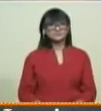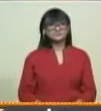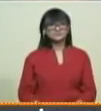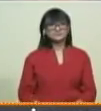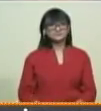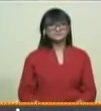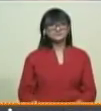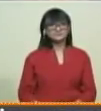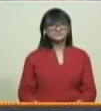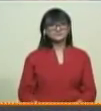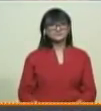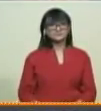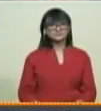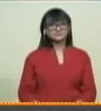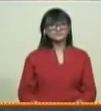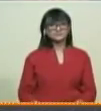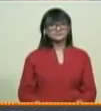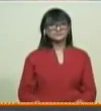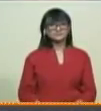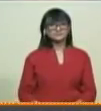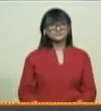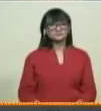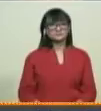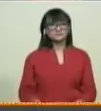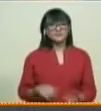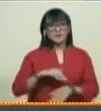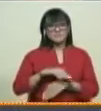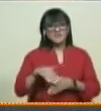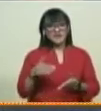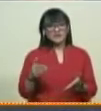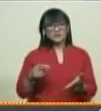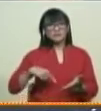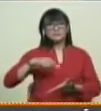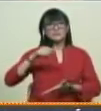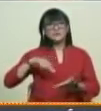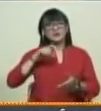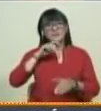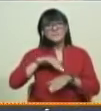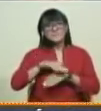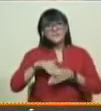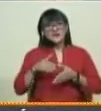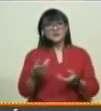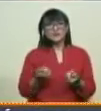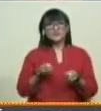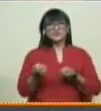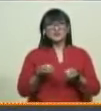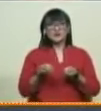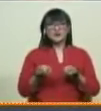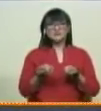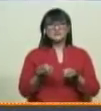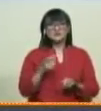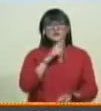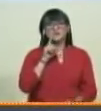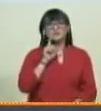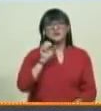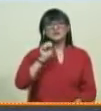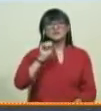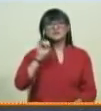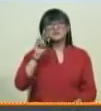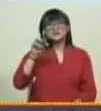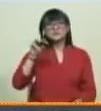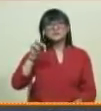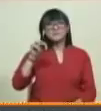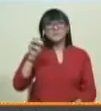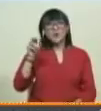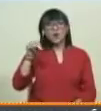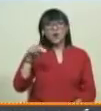Adelante, los ministros. Por nosotros firma el ministro de Finanzas, Simón Serpa, que ya casi